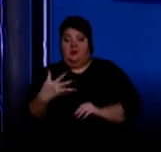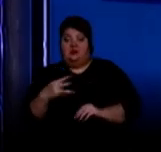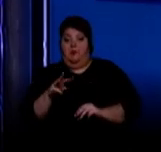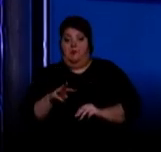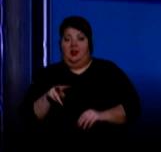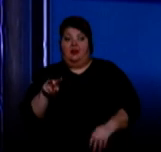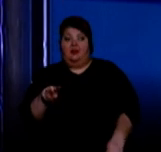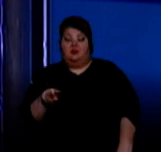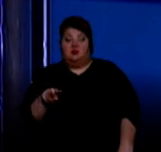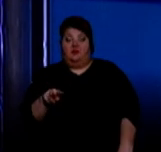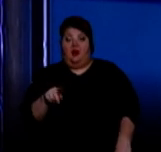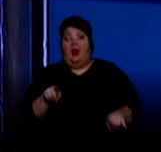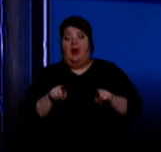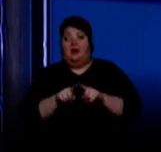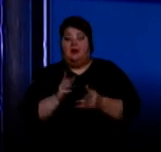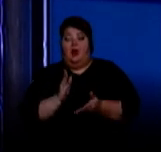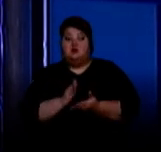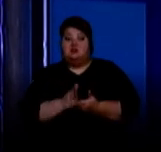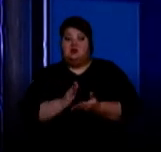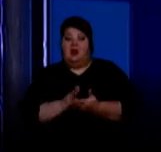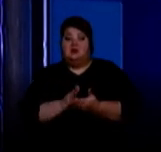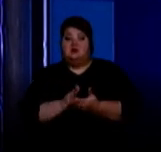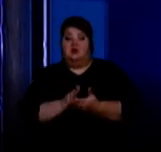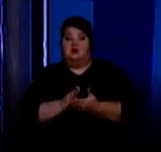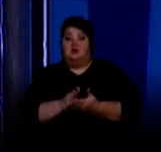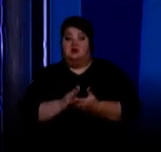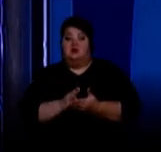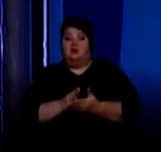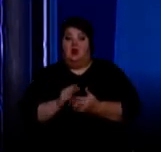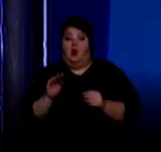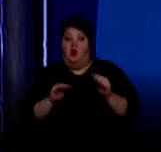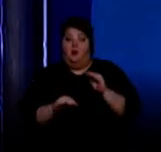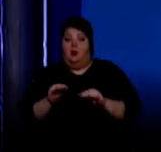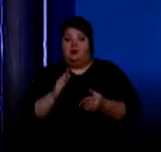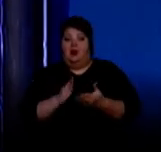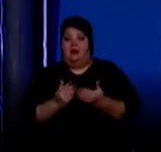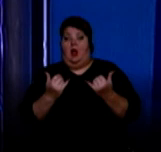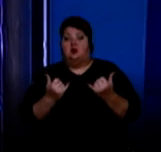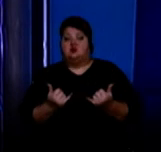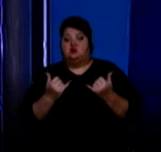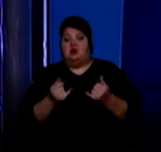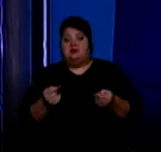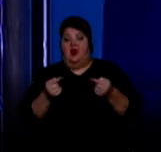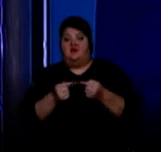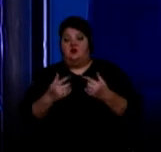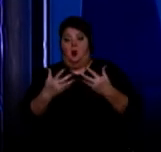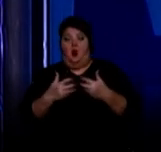мл. Також є компонентне, це значить, у нас є сучасне відповідне